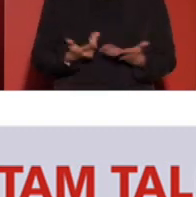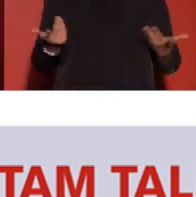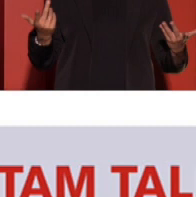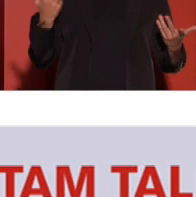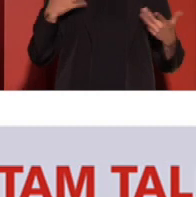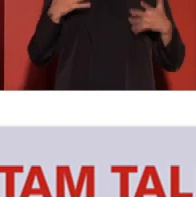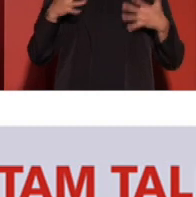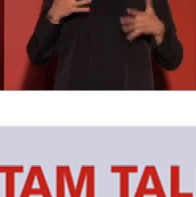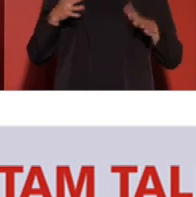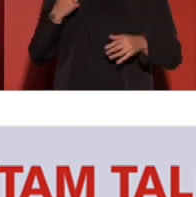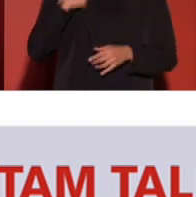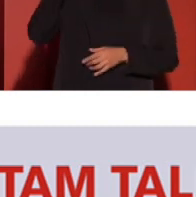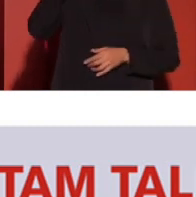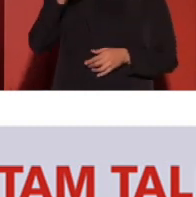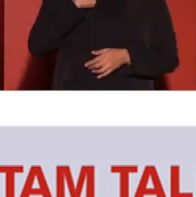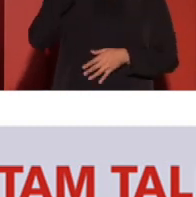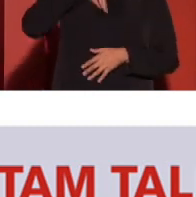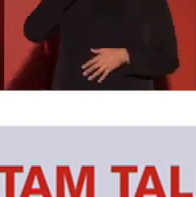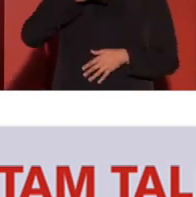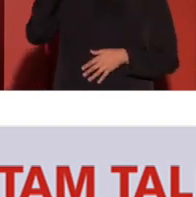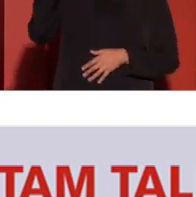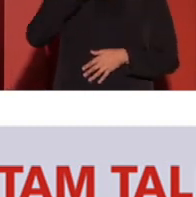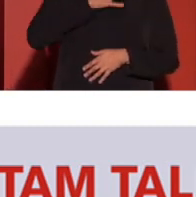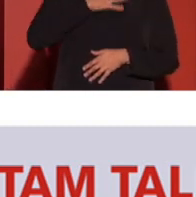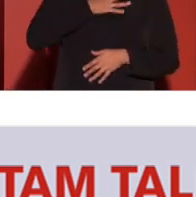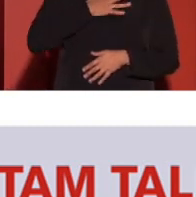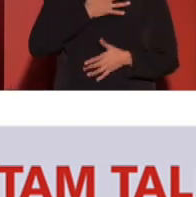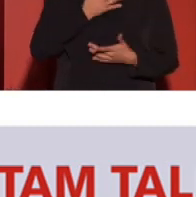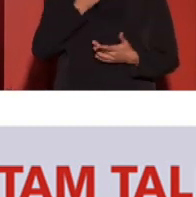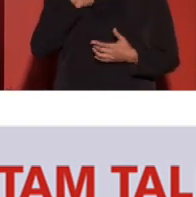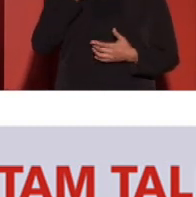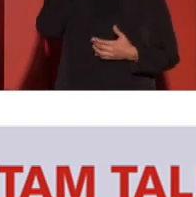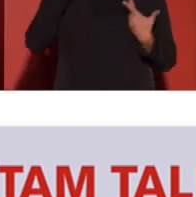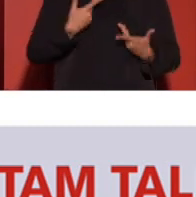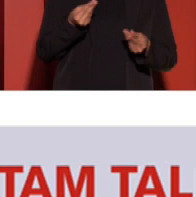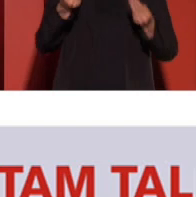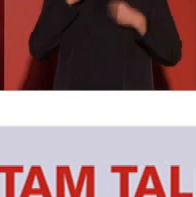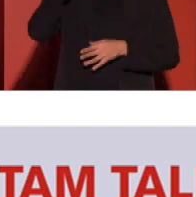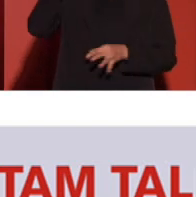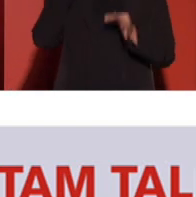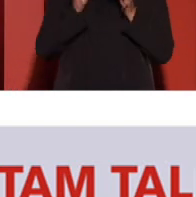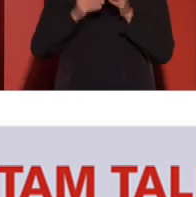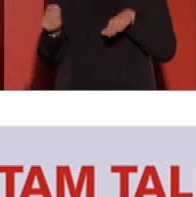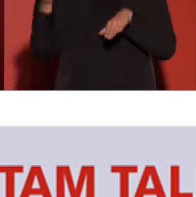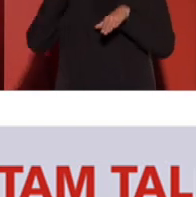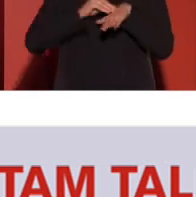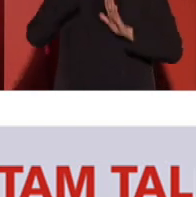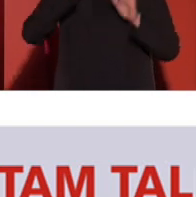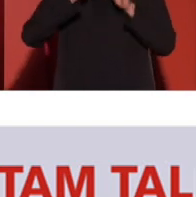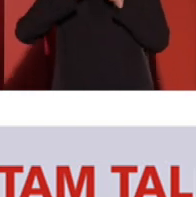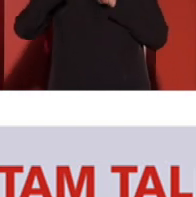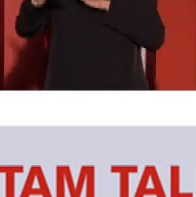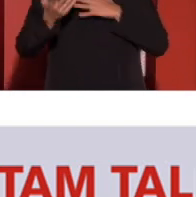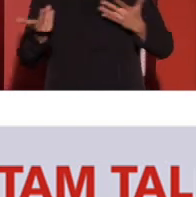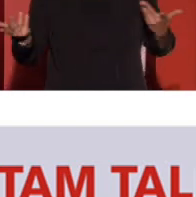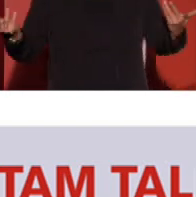accompagna alle scelte in campo femminile a me hanno dato cinque minuti in più degli altri così è un palese segno di